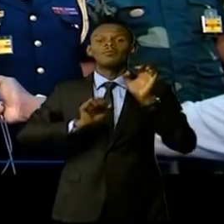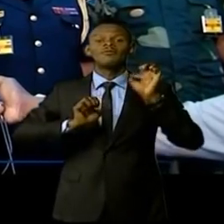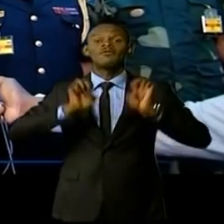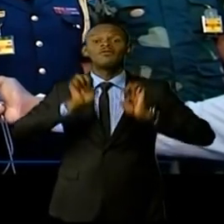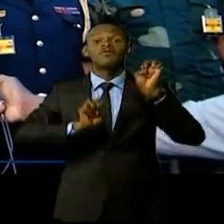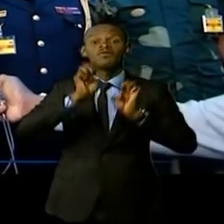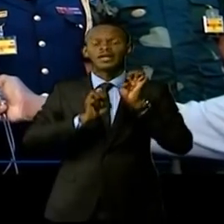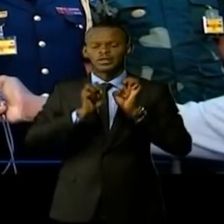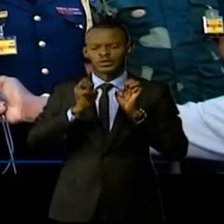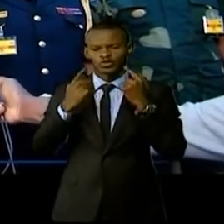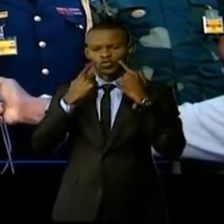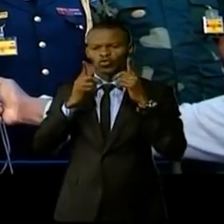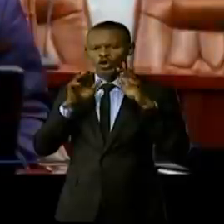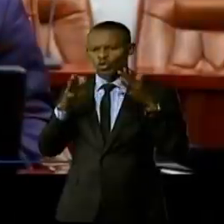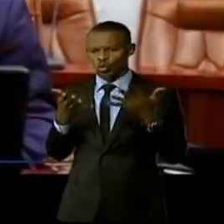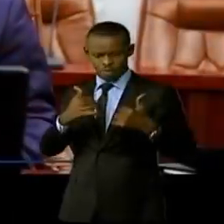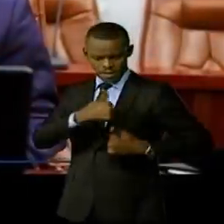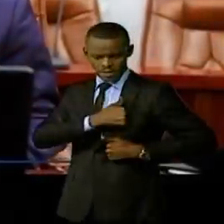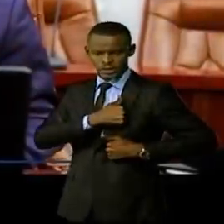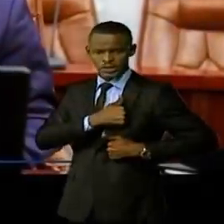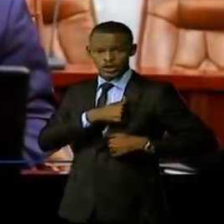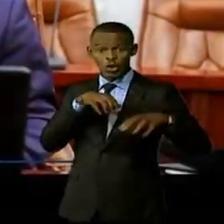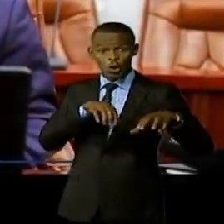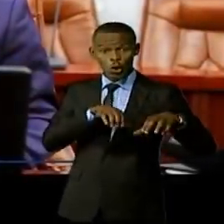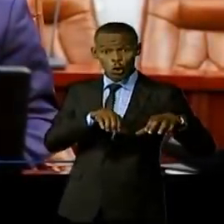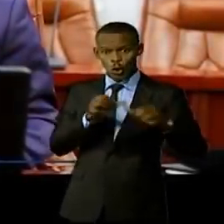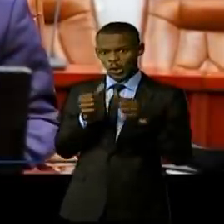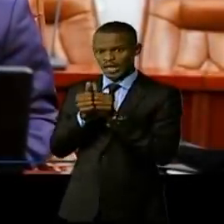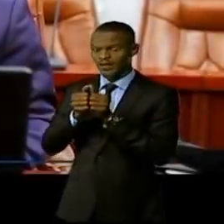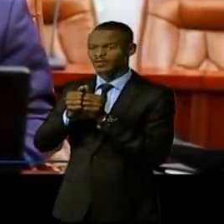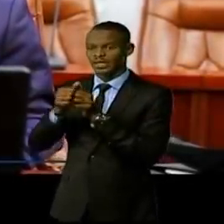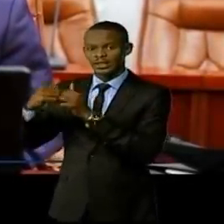des opérations conjointes